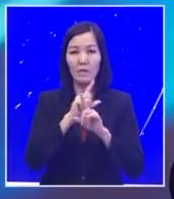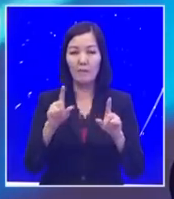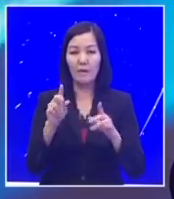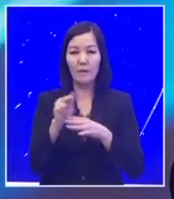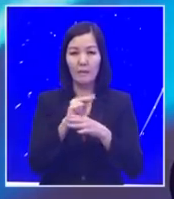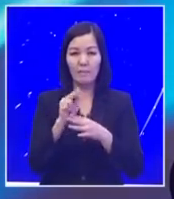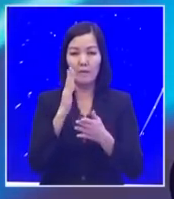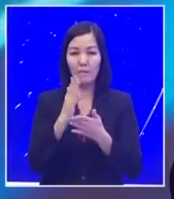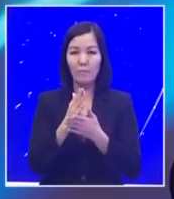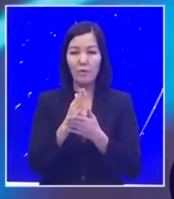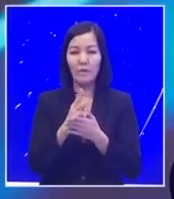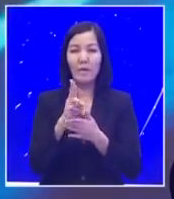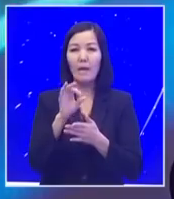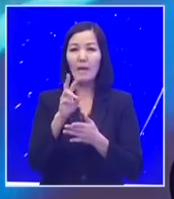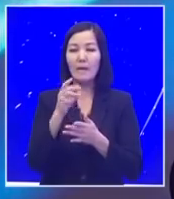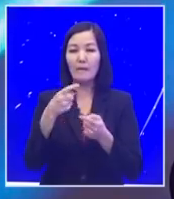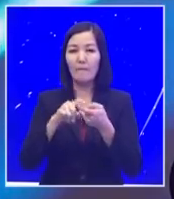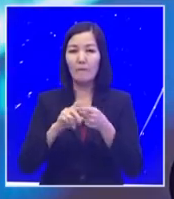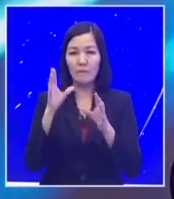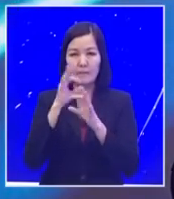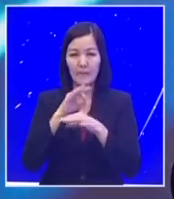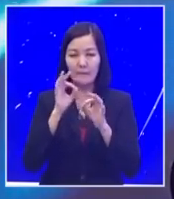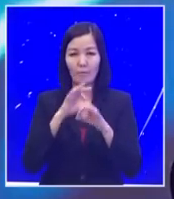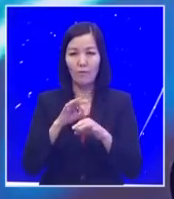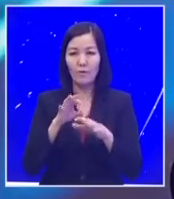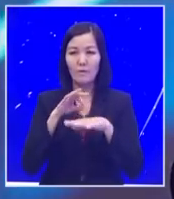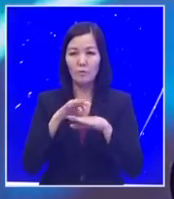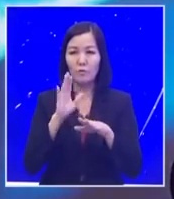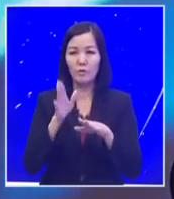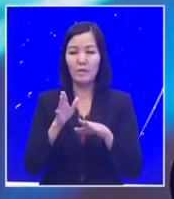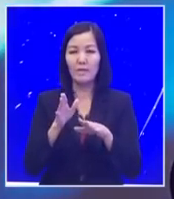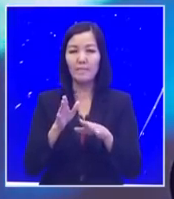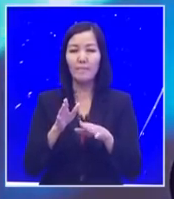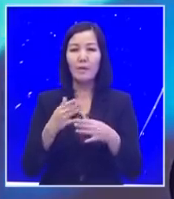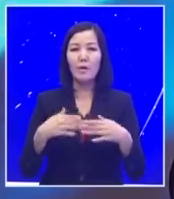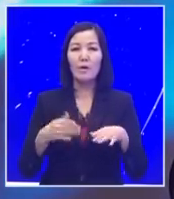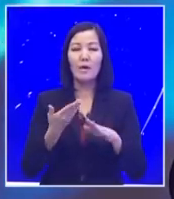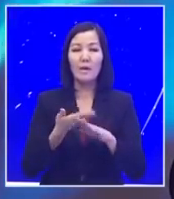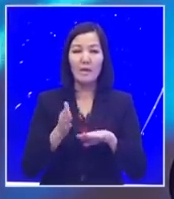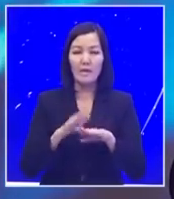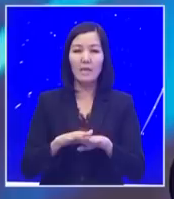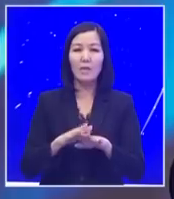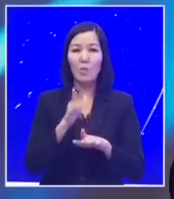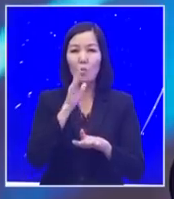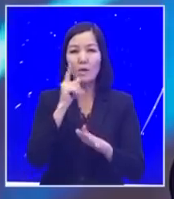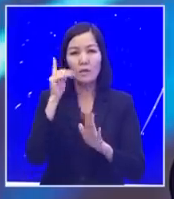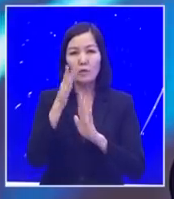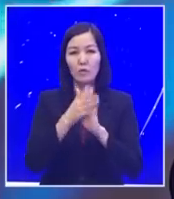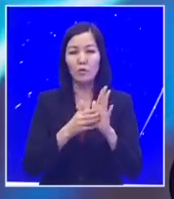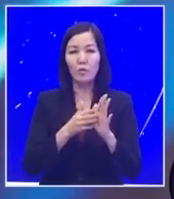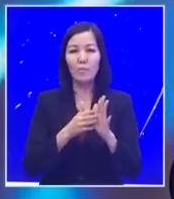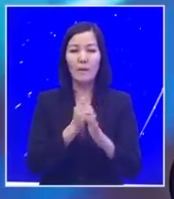Емханада емдеушілердің коронавирустық инфекцияға зертханалық диагностикалық зерттеулер жүргізіледі. Мұндай қиын кезеңде түсінікпен қабылдап,